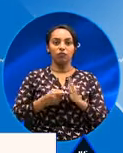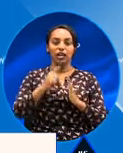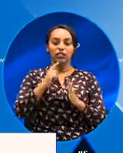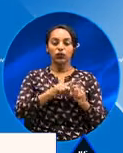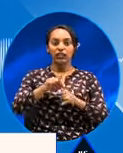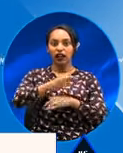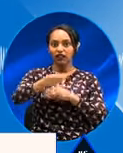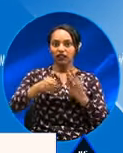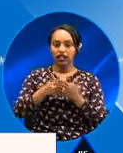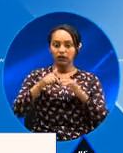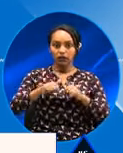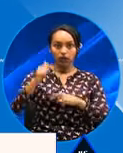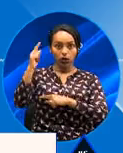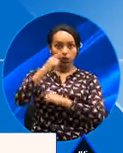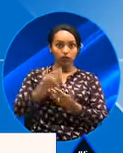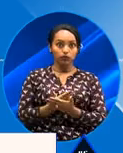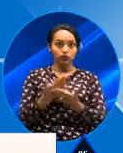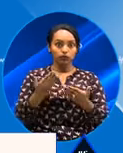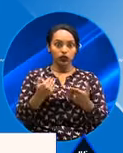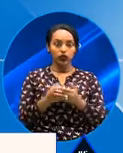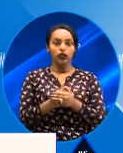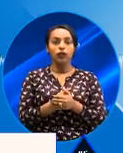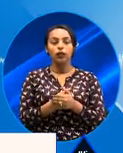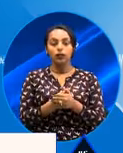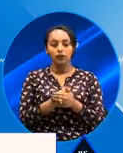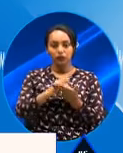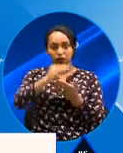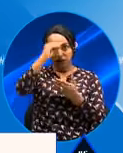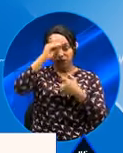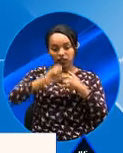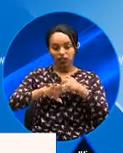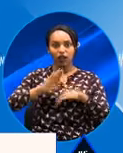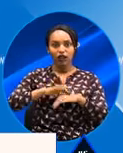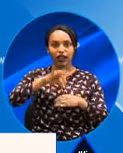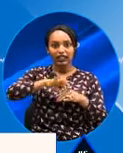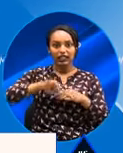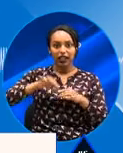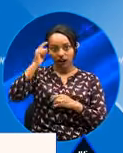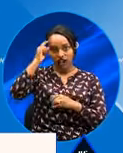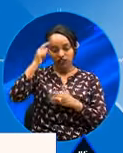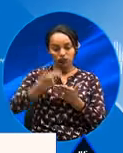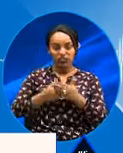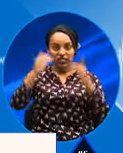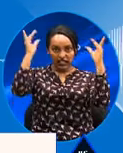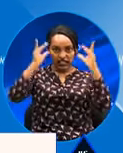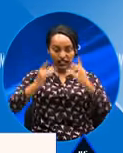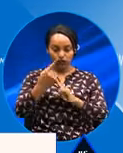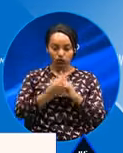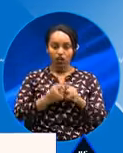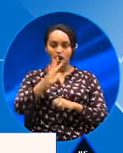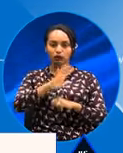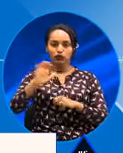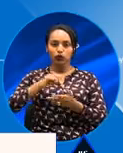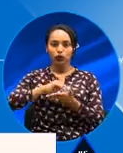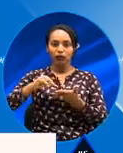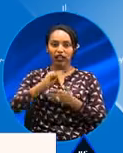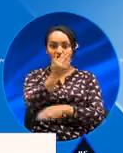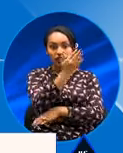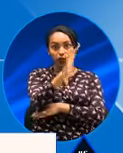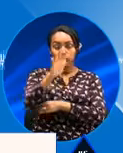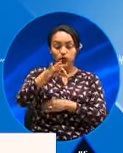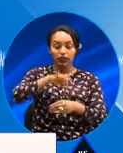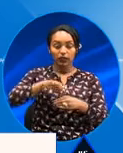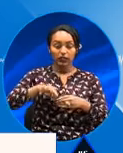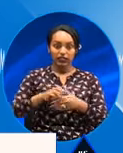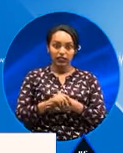ነው። እንደ አጠቃላይ በዛሬው ዕለት እንግዲህ የትምህርት ዘርፉ ሊተክል ያሰባቸውን በዚህ በክረምት ወራት 500 ሚሊዮን